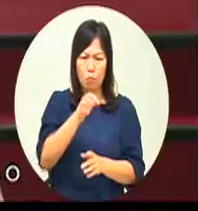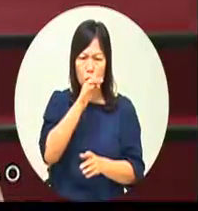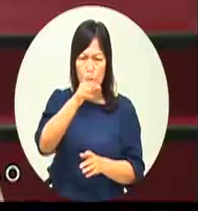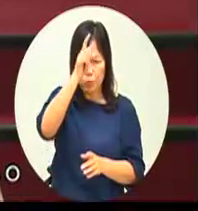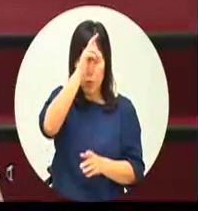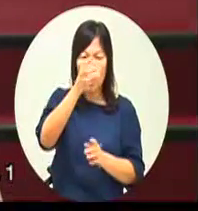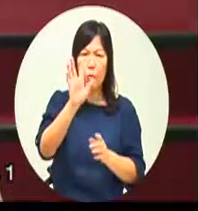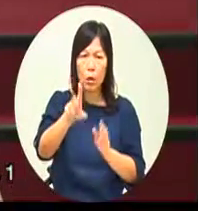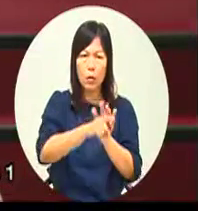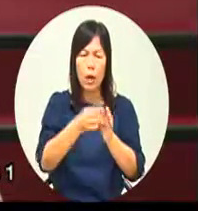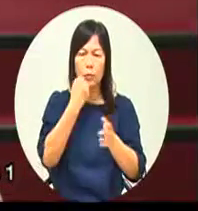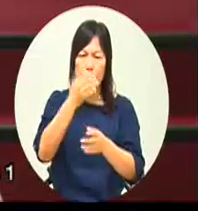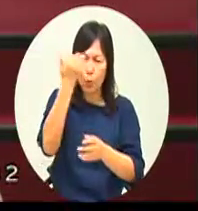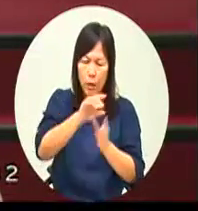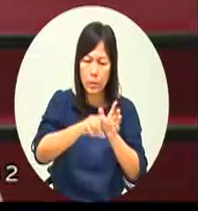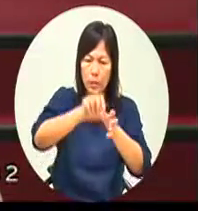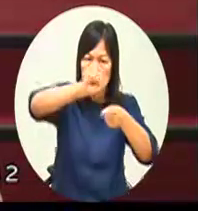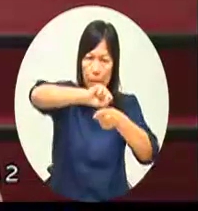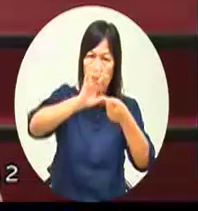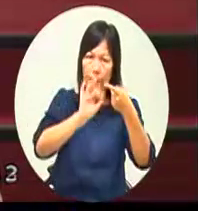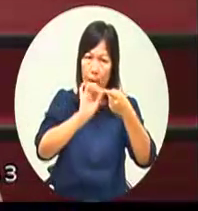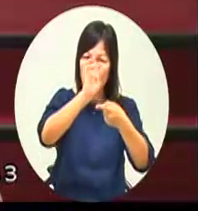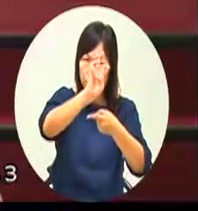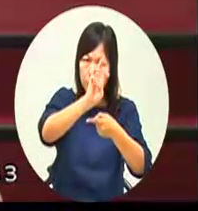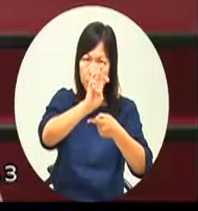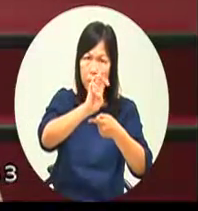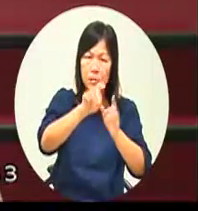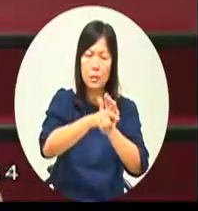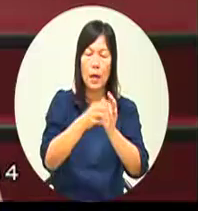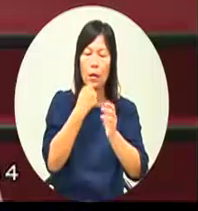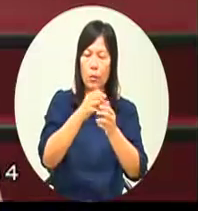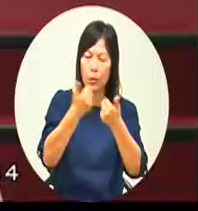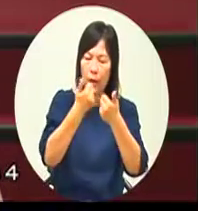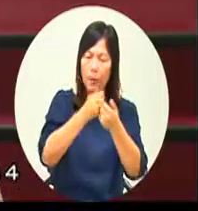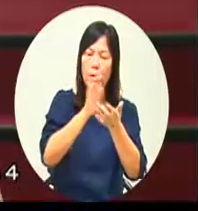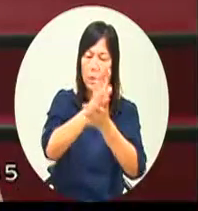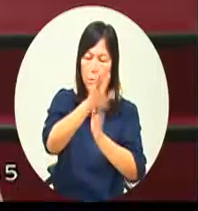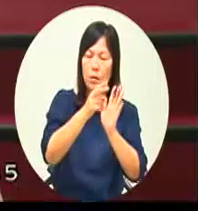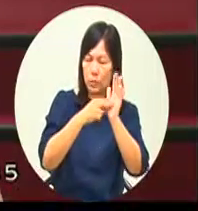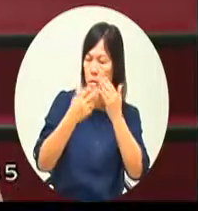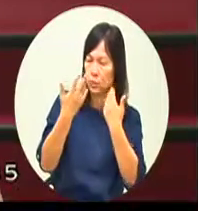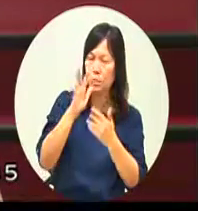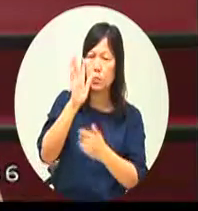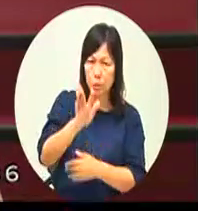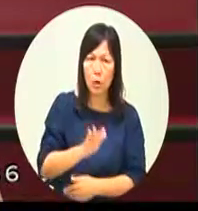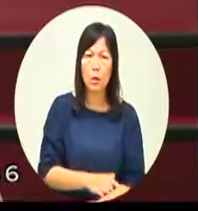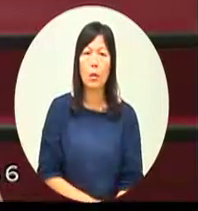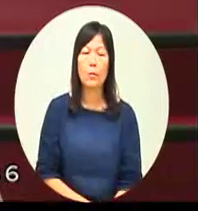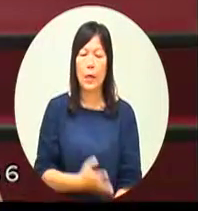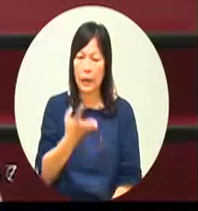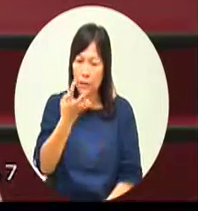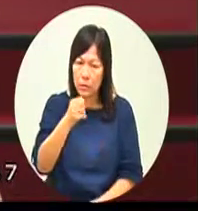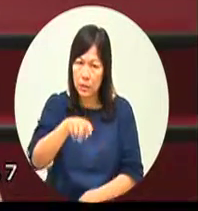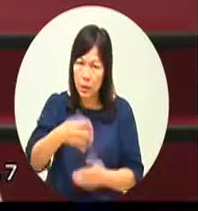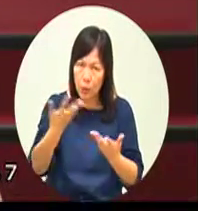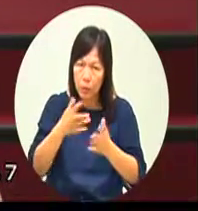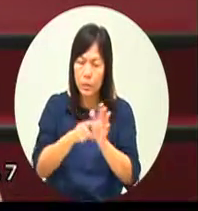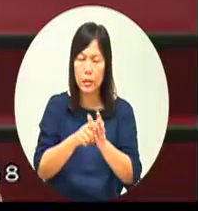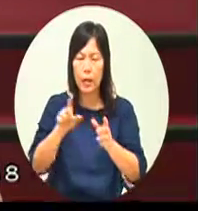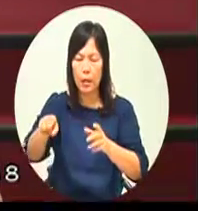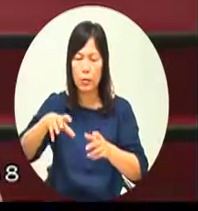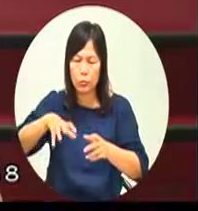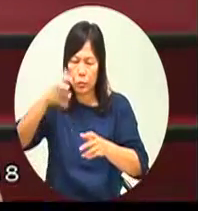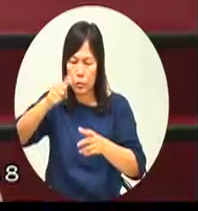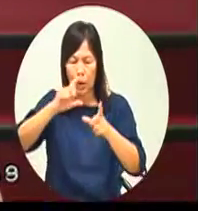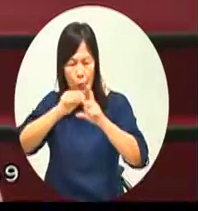多了40%？不过我们开过了说明会之后是很清楚哈，但是我觉得几个症结点，我觉得局长回去研议啦